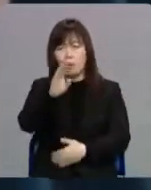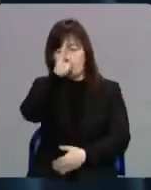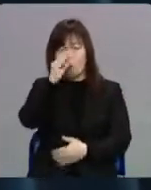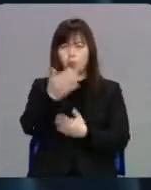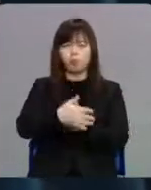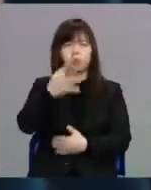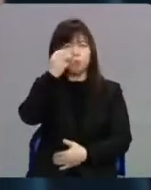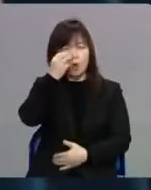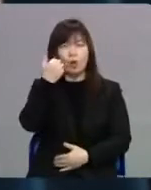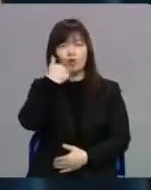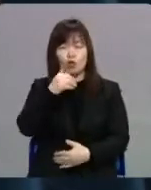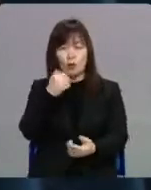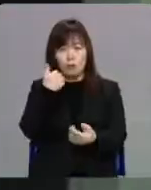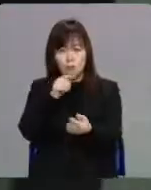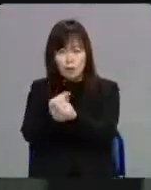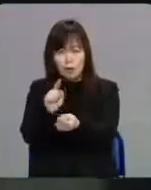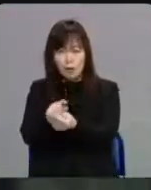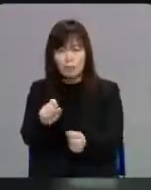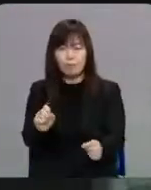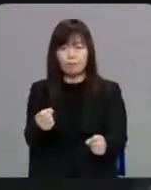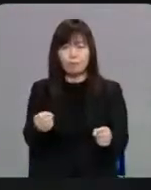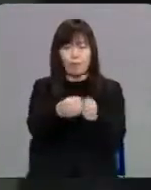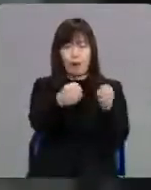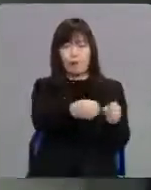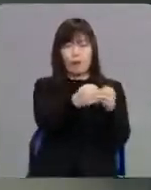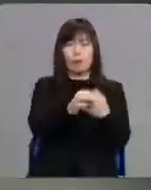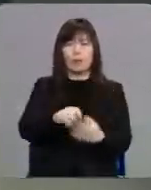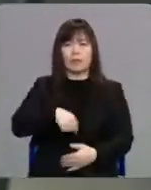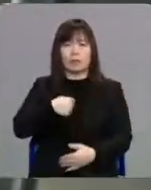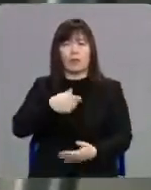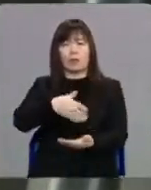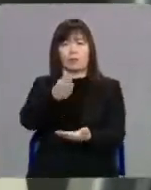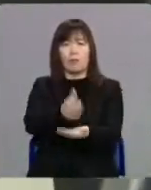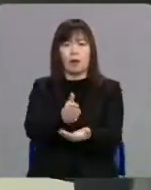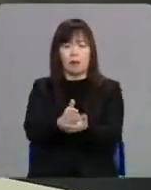있거나 확진자와 동선이 겹치면 스스로 업무를 자제해야